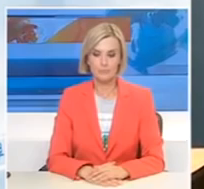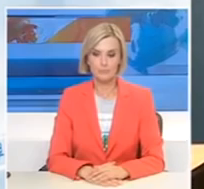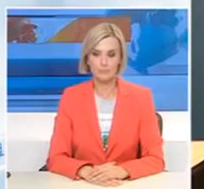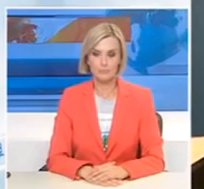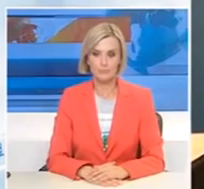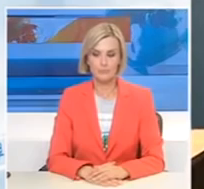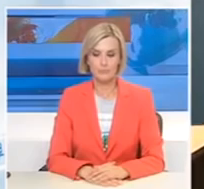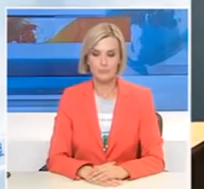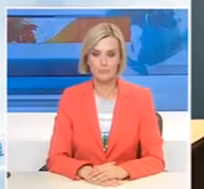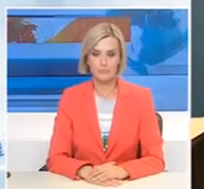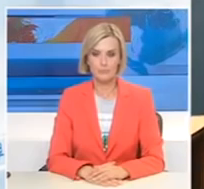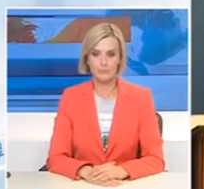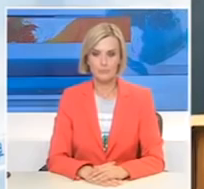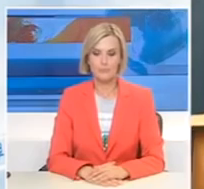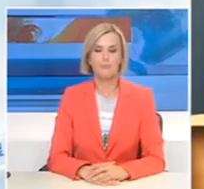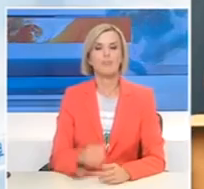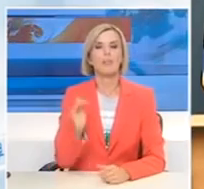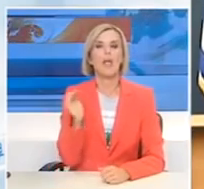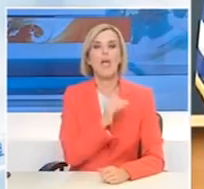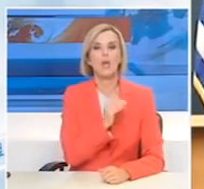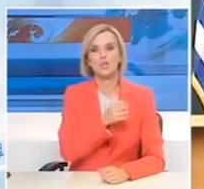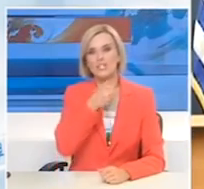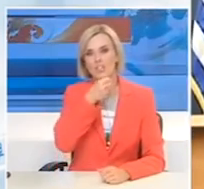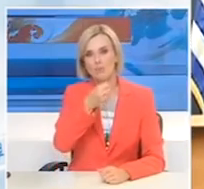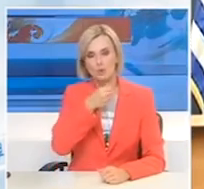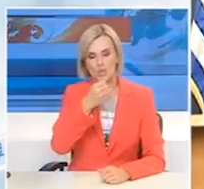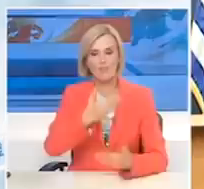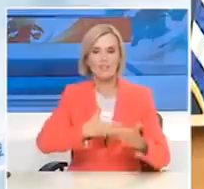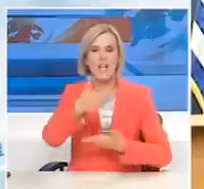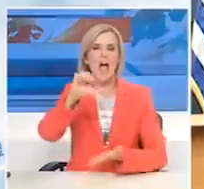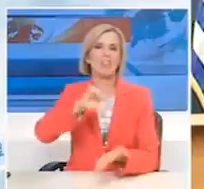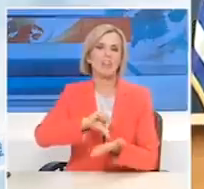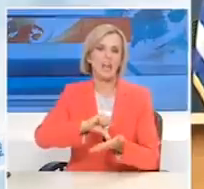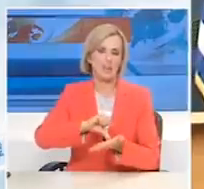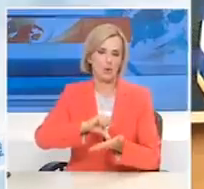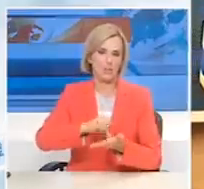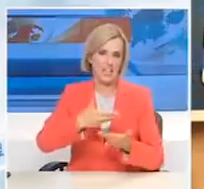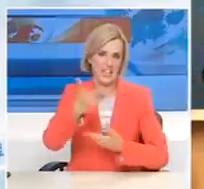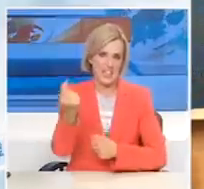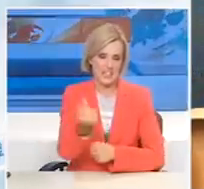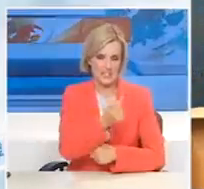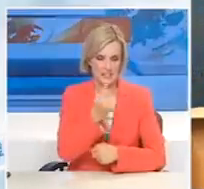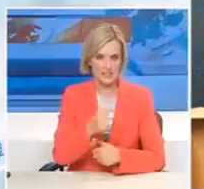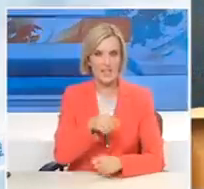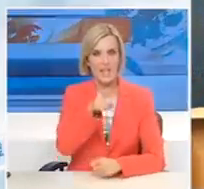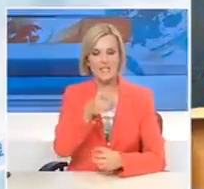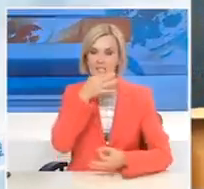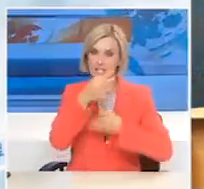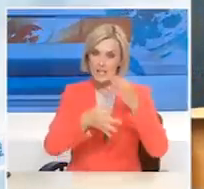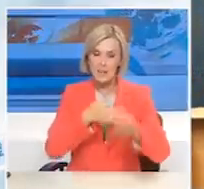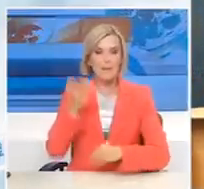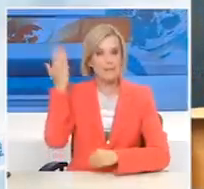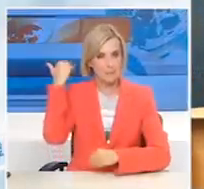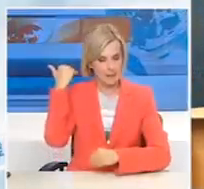Ο κ. Κεφαλογιάννης από το Αθηναϊκό και Μακεδονικό Πρακτορείο Ειδήσεων. Κύριε καθηγητά, έχετε μιλήσει παλαιότερα για εστίες αναζωπήρωσης